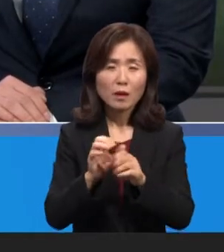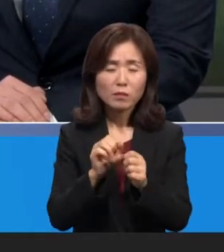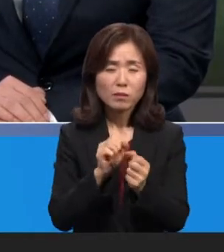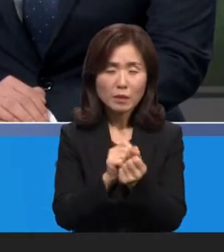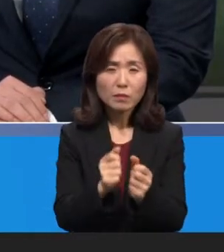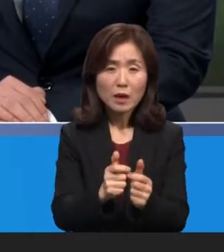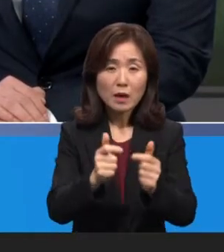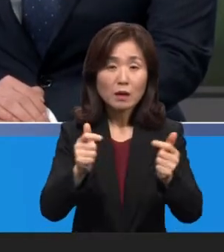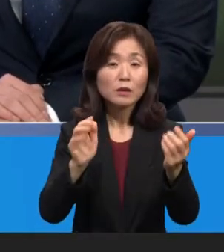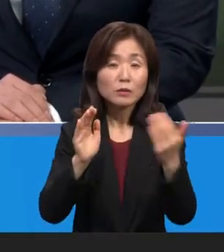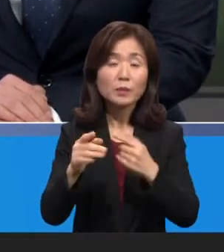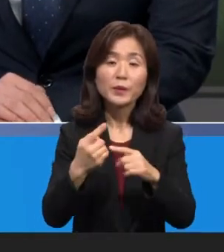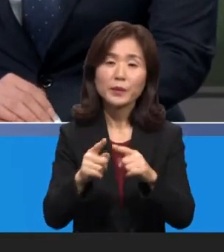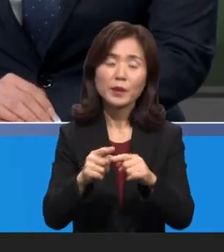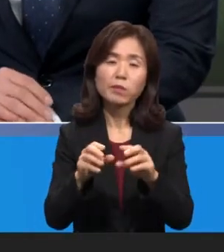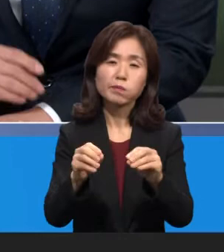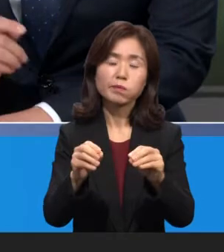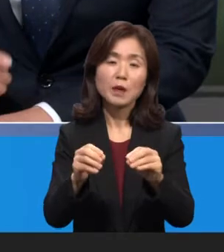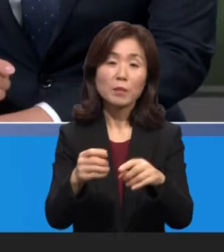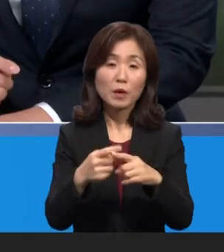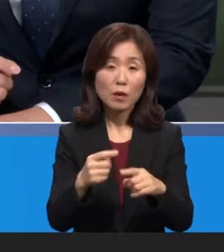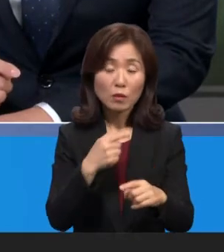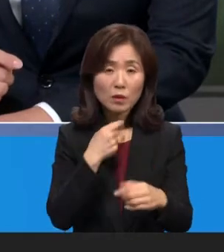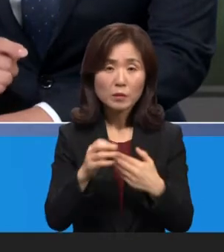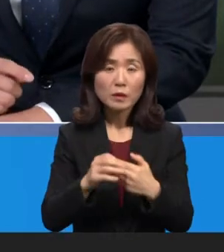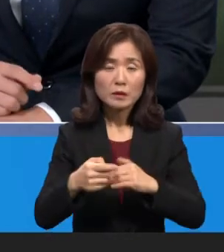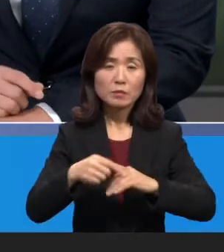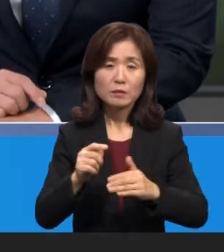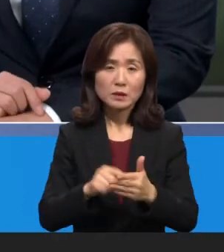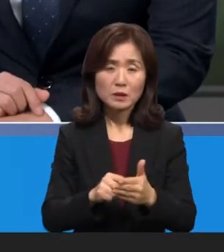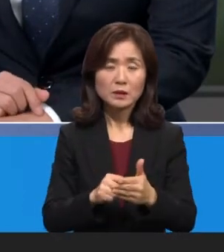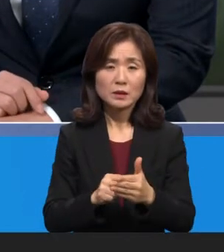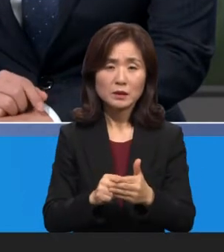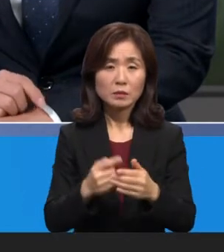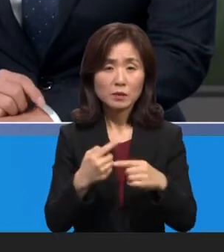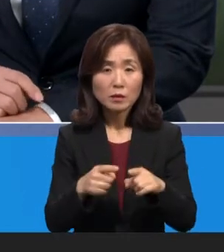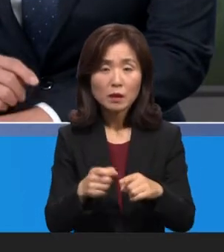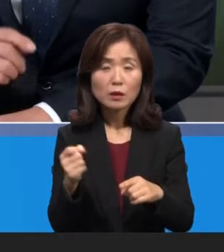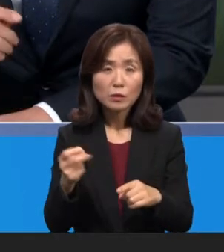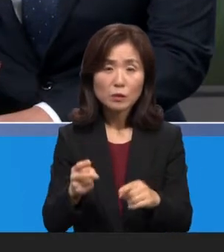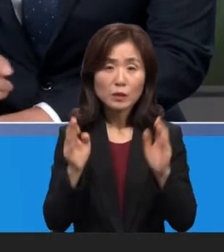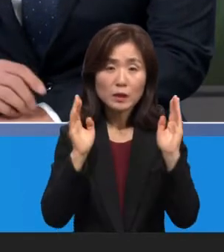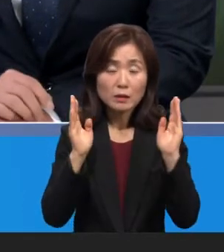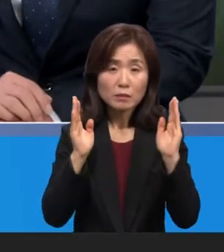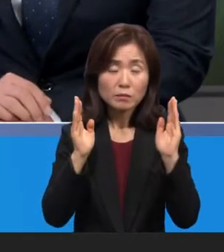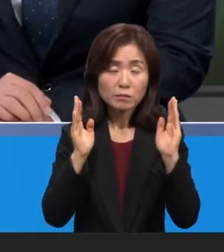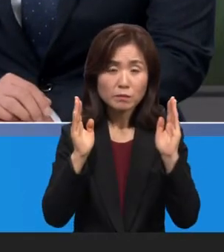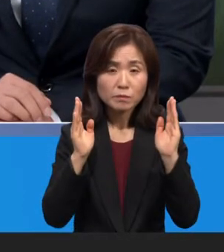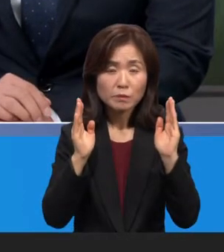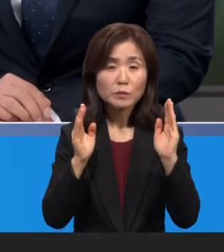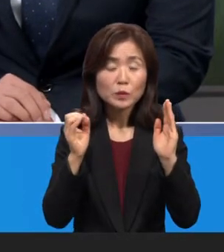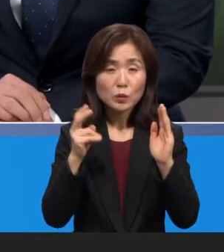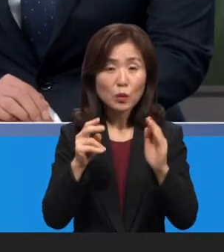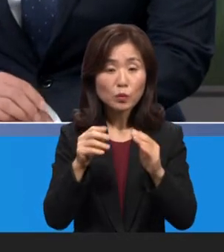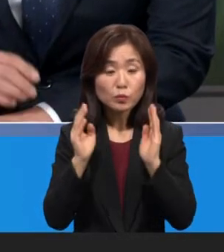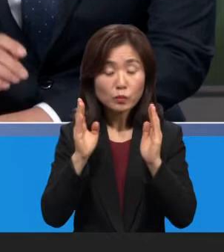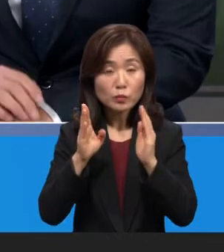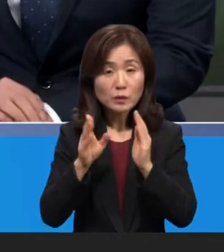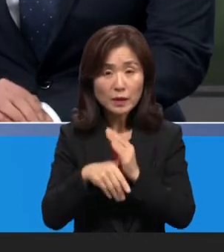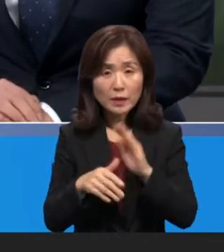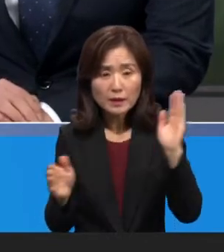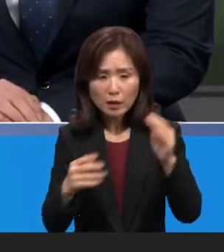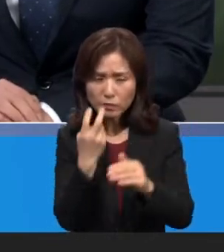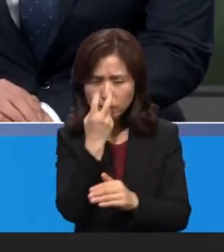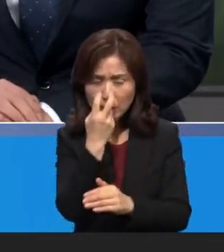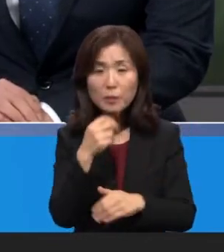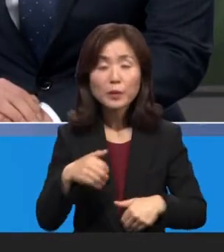않고 있습니다 이 평가를 하려면 심리 진단과 학업 시험 또 수업시간에 학생 학생 관 차에 등의 해야하는데요 예 코로나